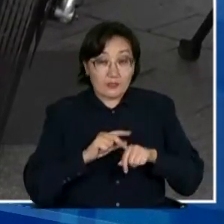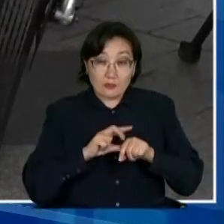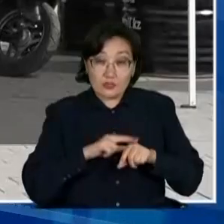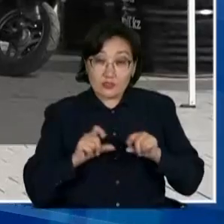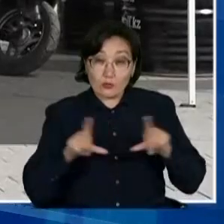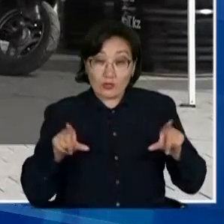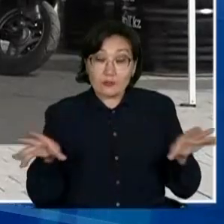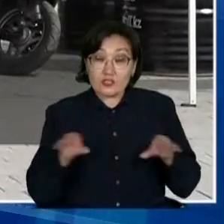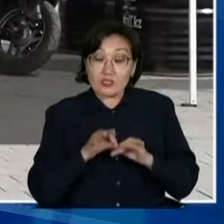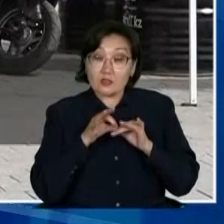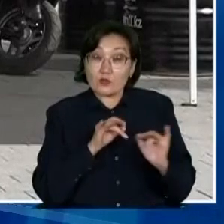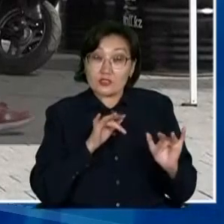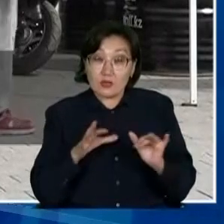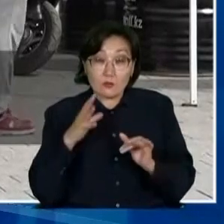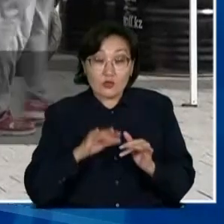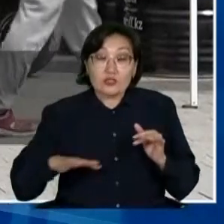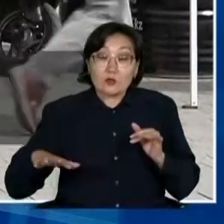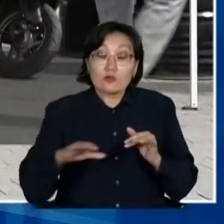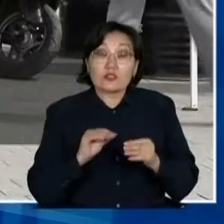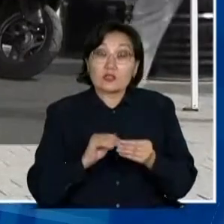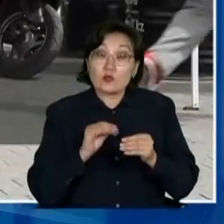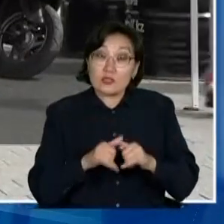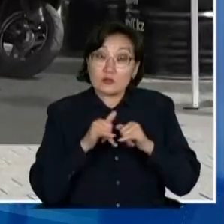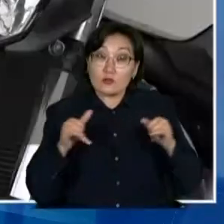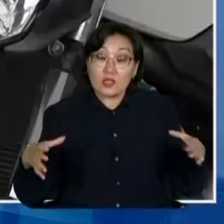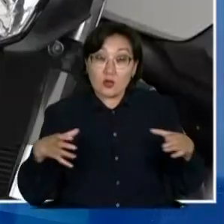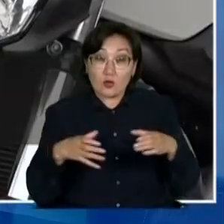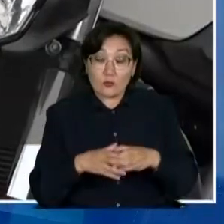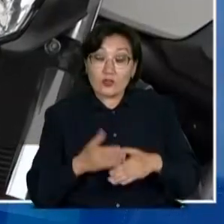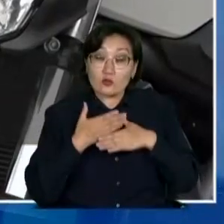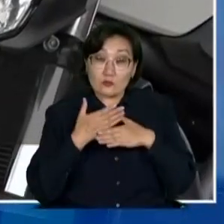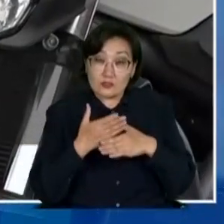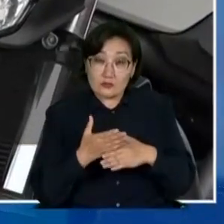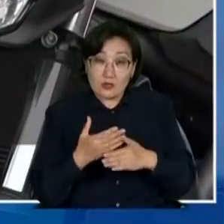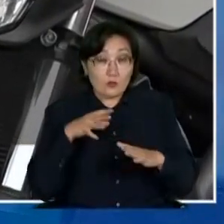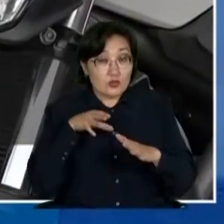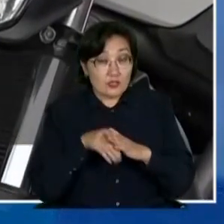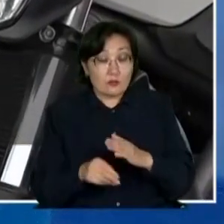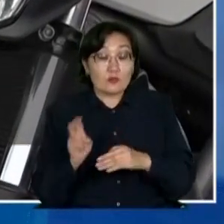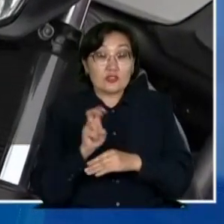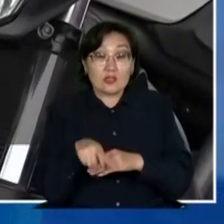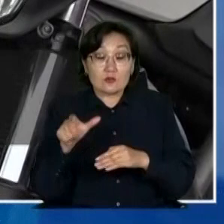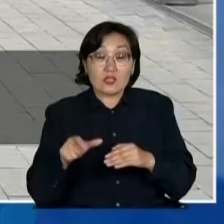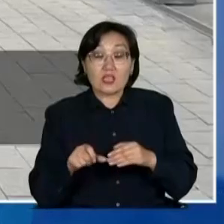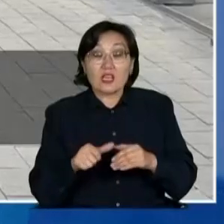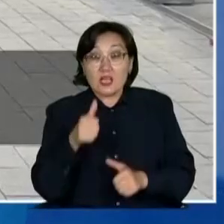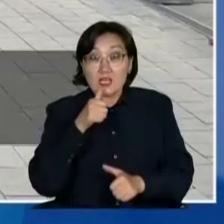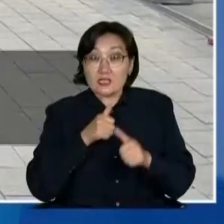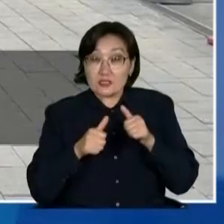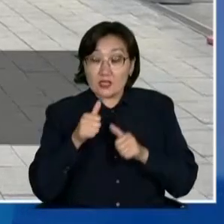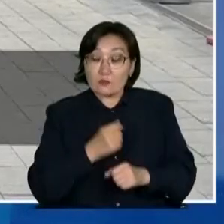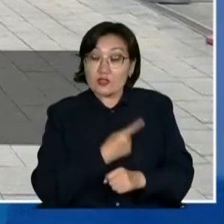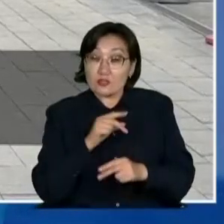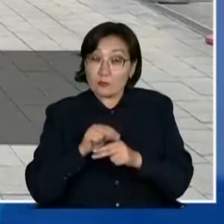департаменті мұрындық болған іс-шараға аумақтарды тұрақты дамыту қауымдығы қолдау көрсеткен. Оның аясында келушілерге тест-драйв шеберлік сабақтары